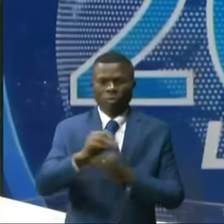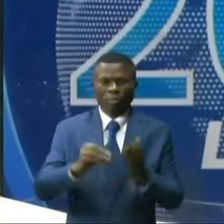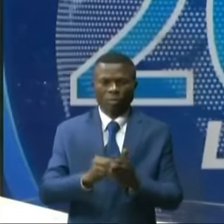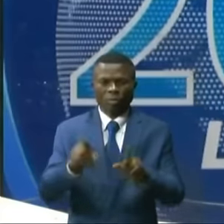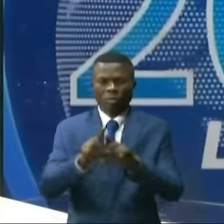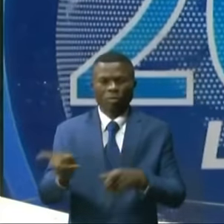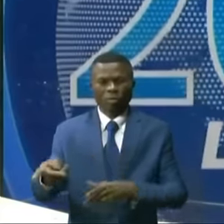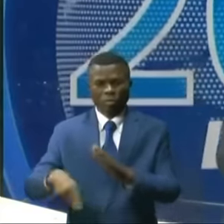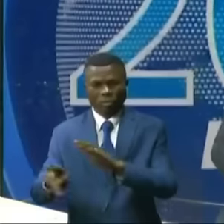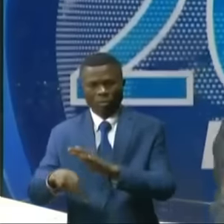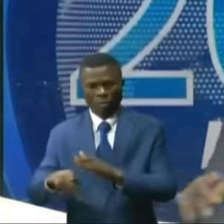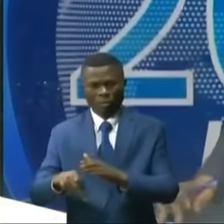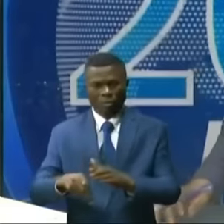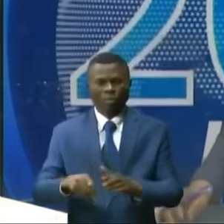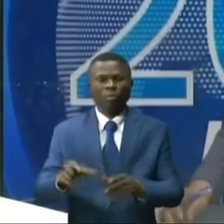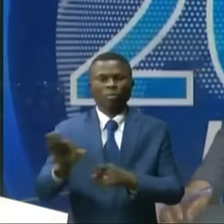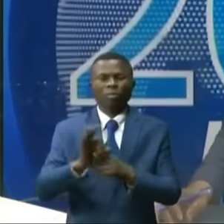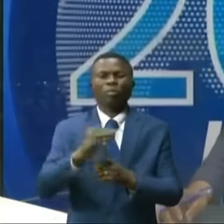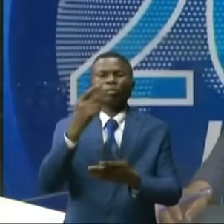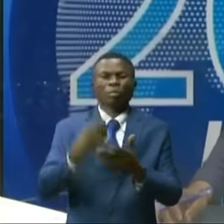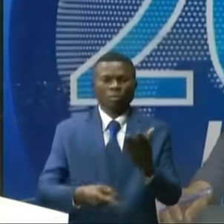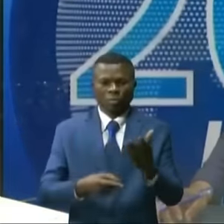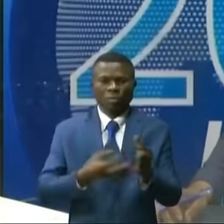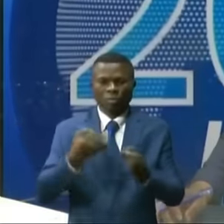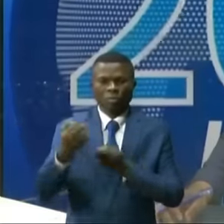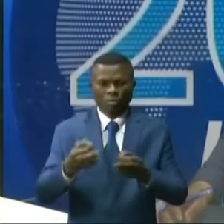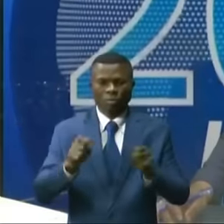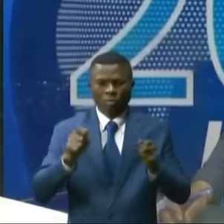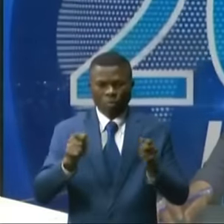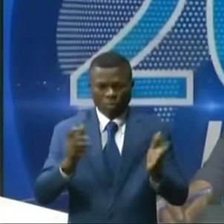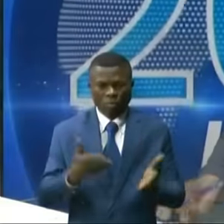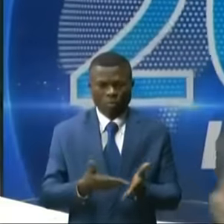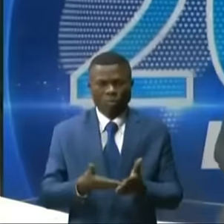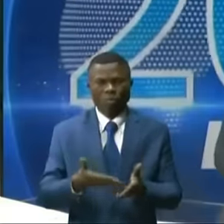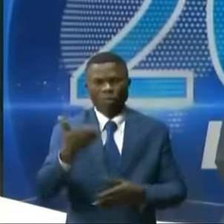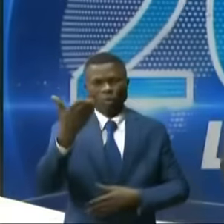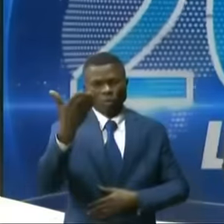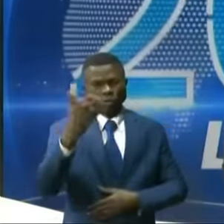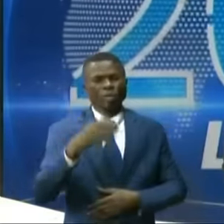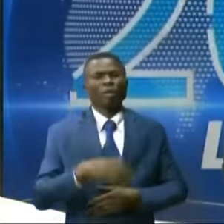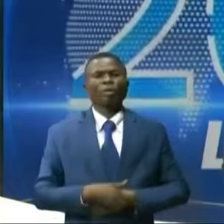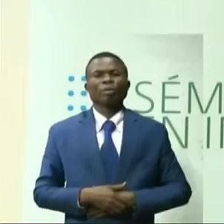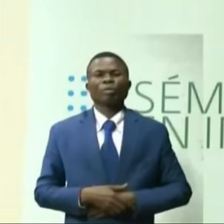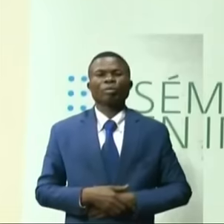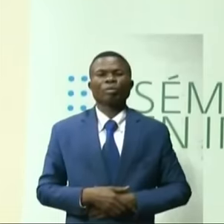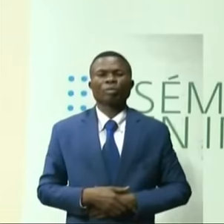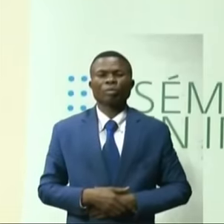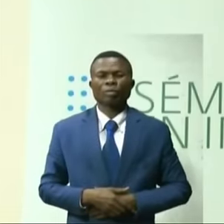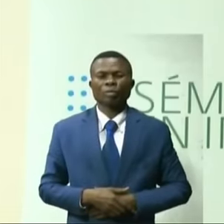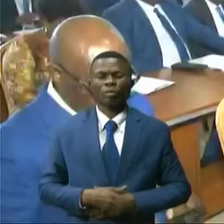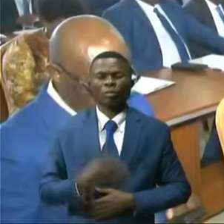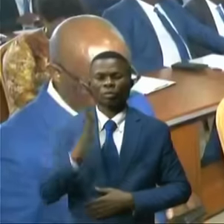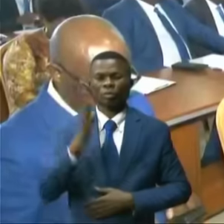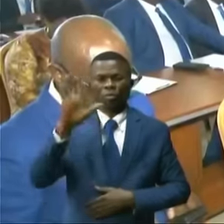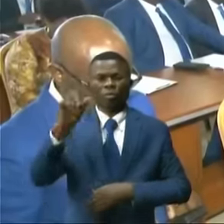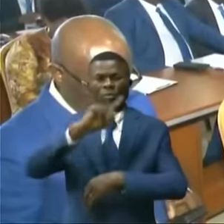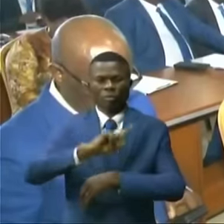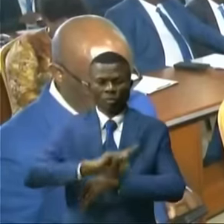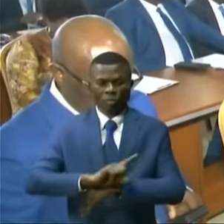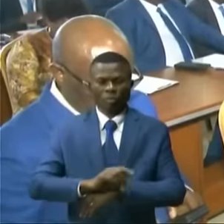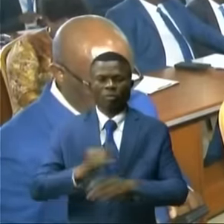provinciaux le contenu de la formation est décrit dans ce reportage signé Ivette makountima durant 5 jours soit